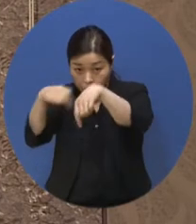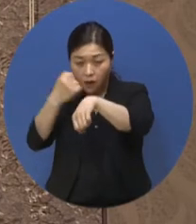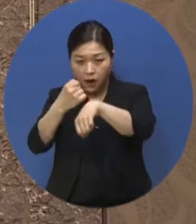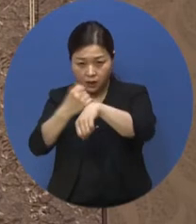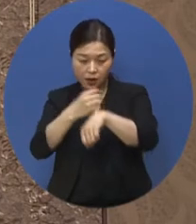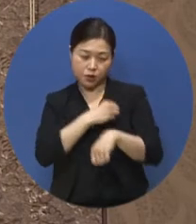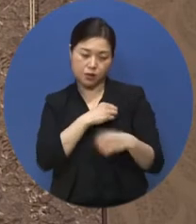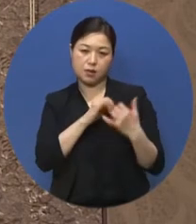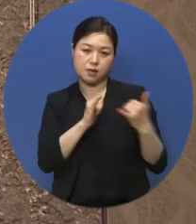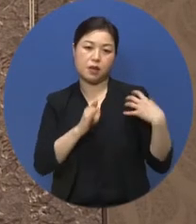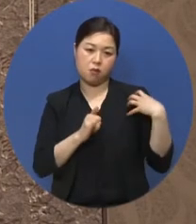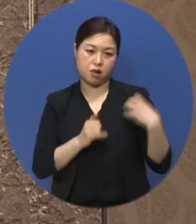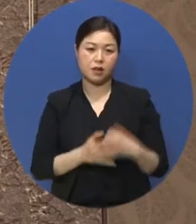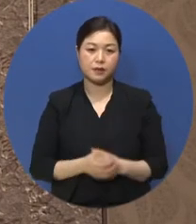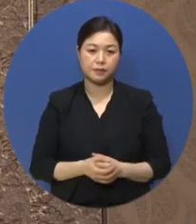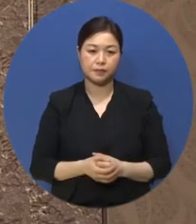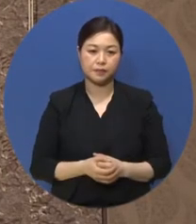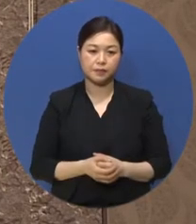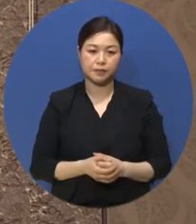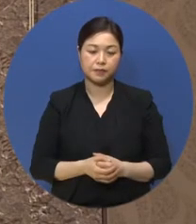역할이고요. 그래서 지금 우리가